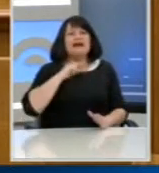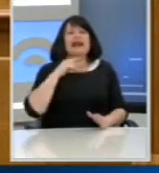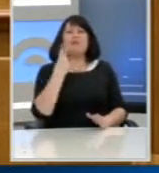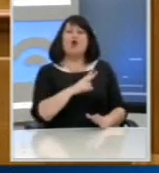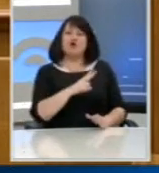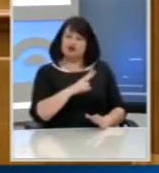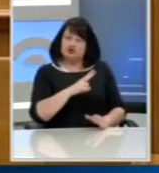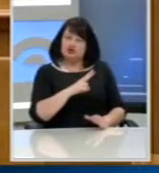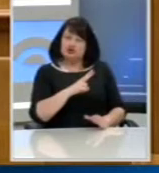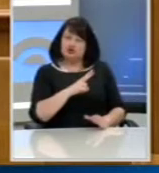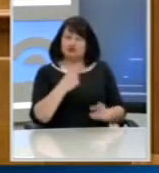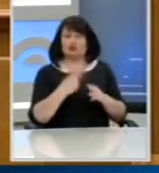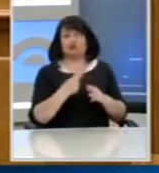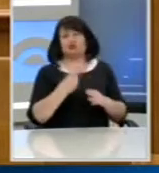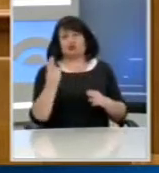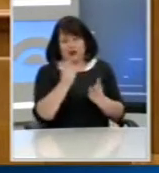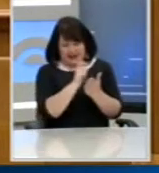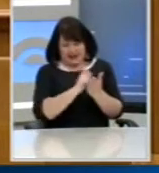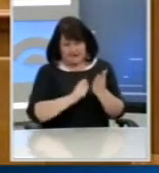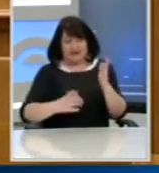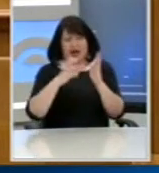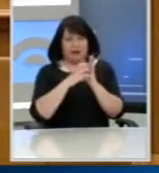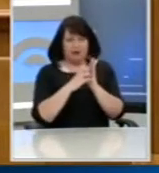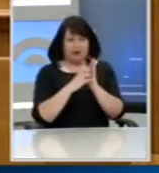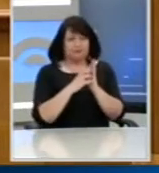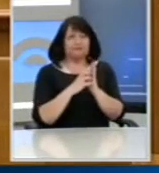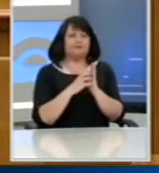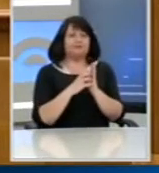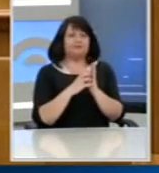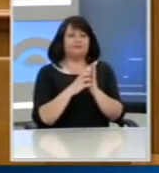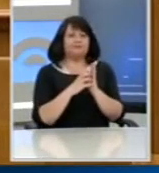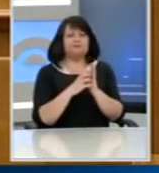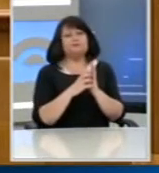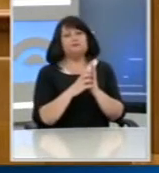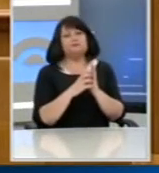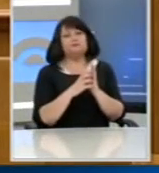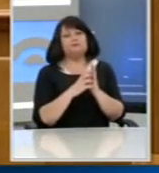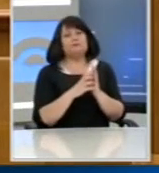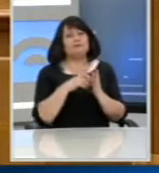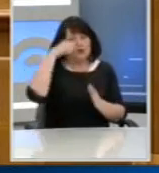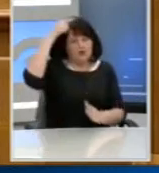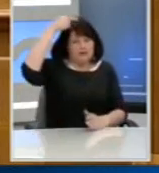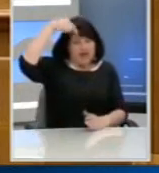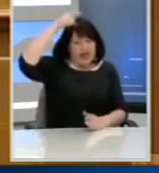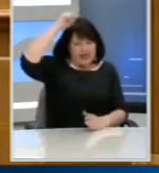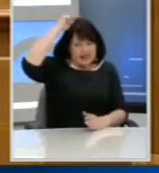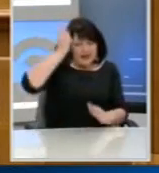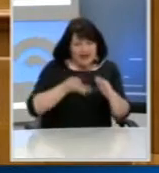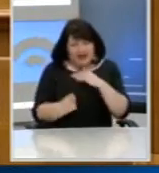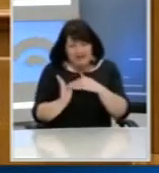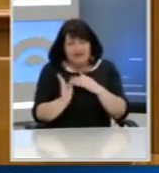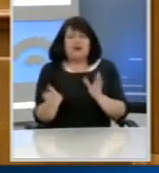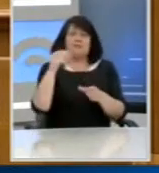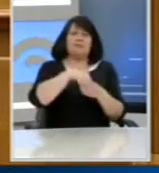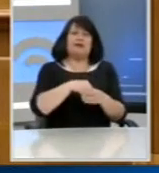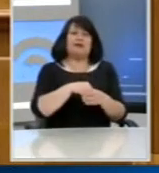μεγάλου της Νέας Δημοκρατίας πλέον, έφυγε από τον κύριο Κουβέλη, πήγε στη Νέα Δημοκρατία τώρα ως γαμπρός